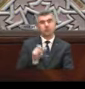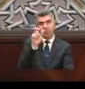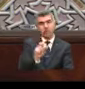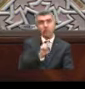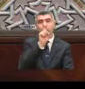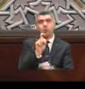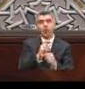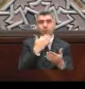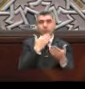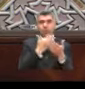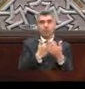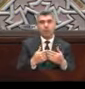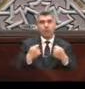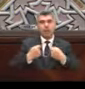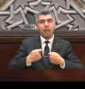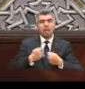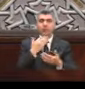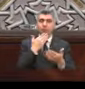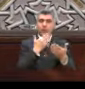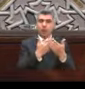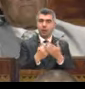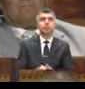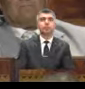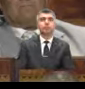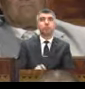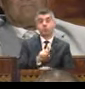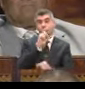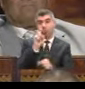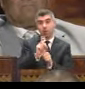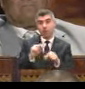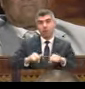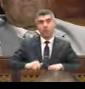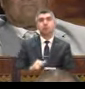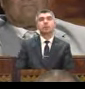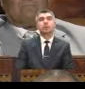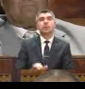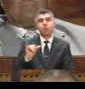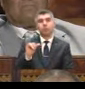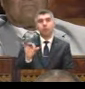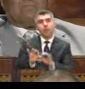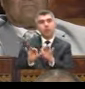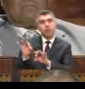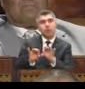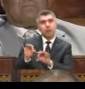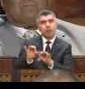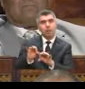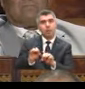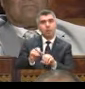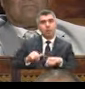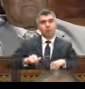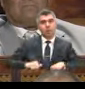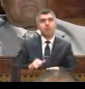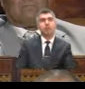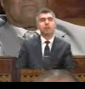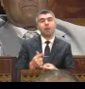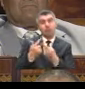مشكورة. شكراً السيدة الرئيسة المحترمة. نسائلكم السيدة الوزيرة المحترمة عن الإجراءات التي ستتخذها وزارتكم